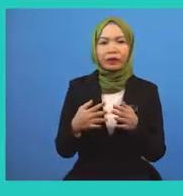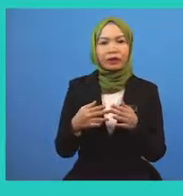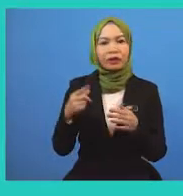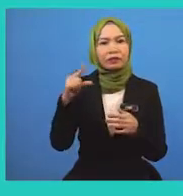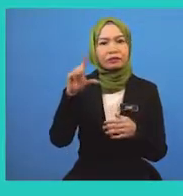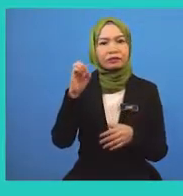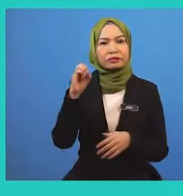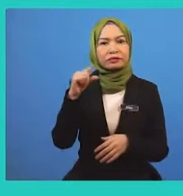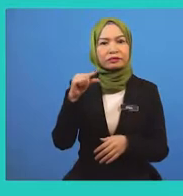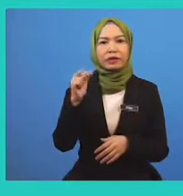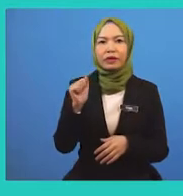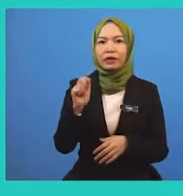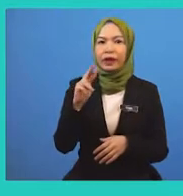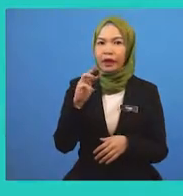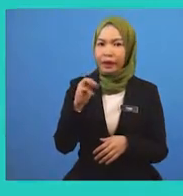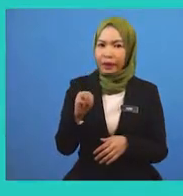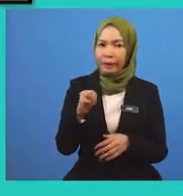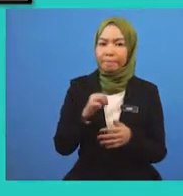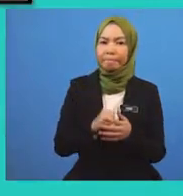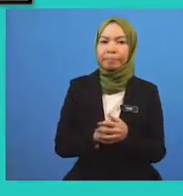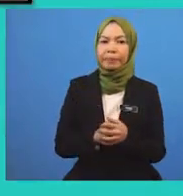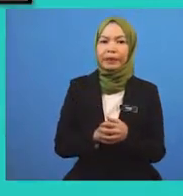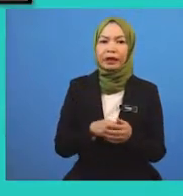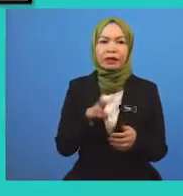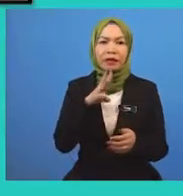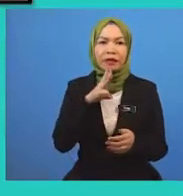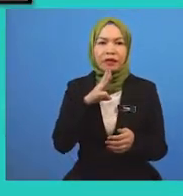dan penambahan asid pekat pada air.